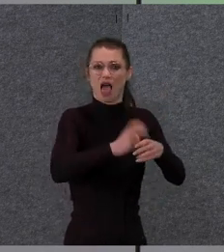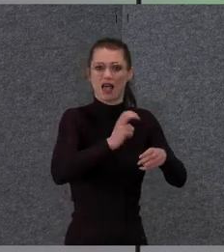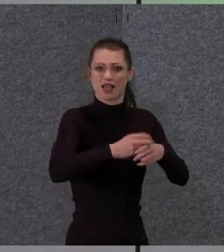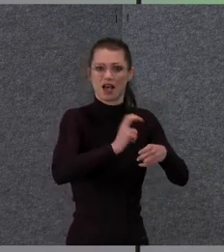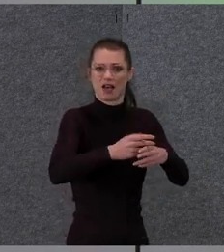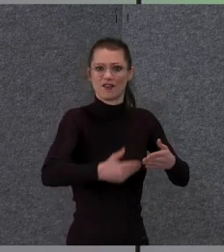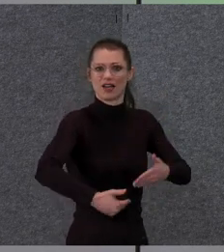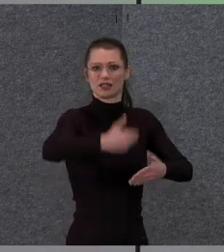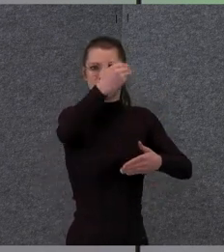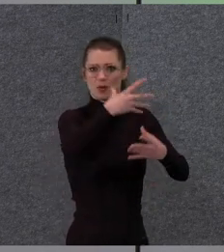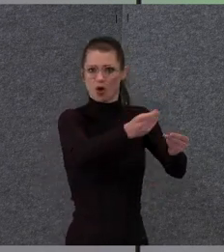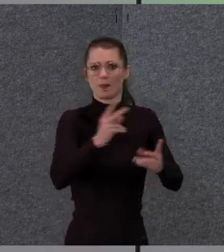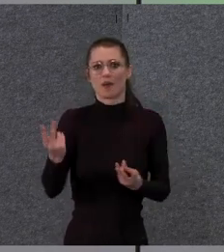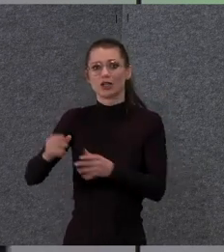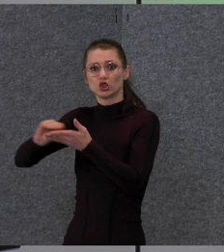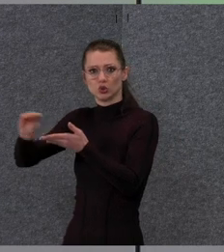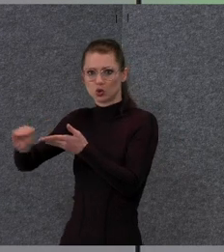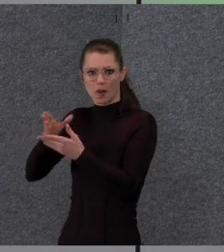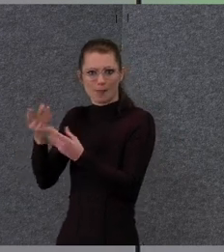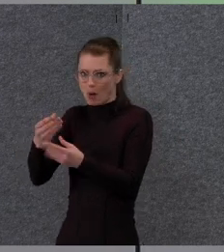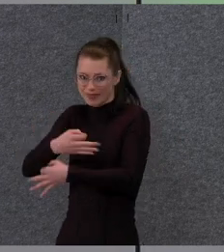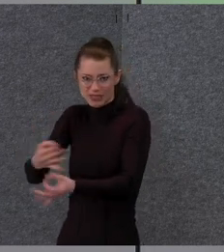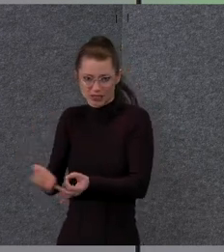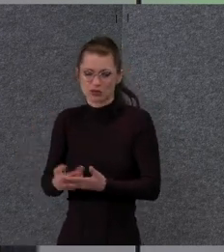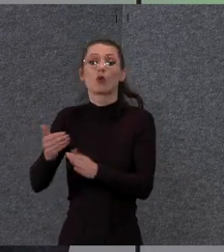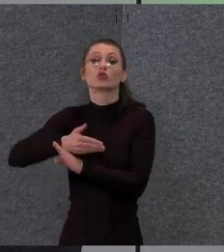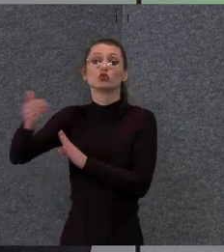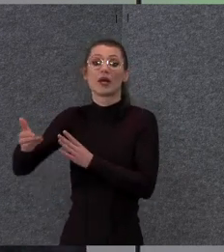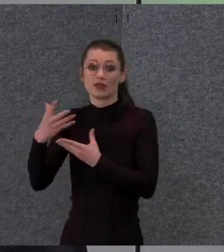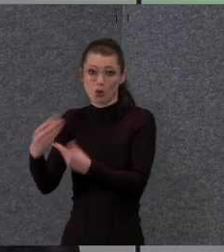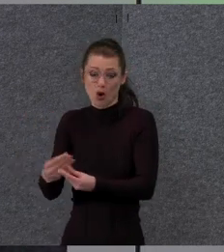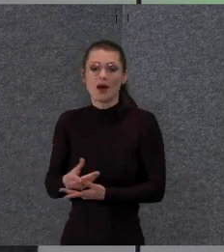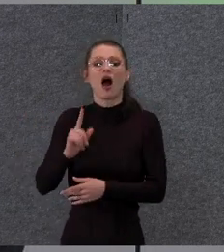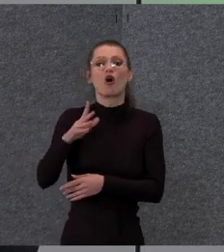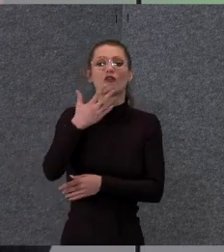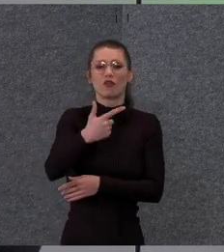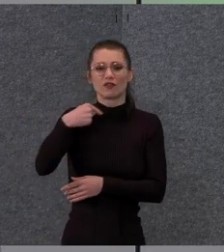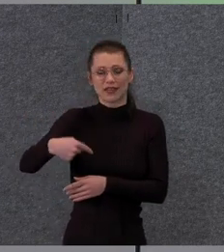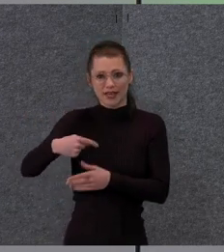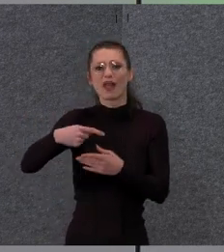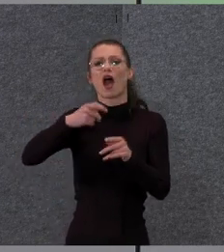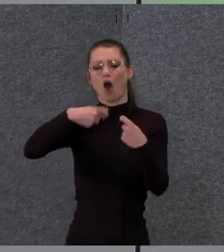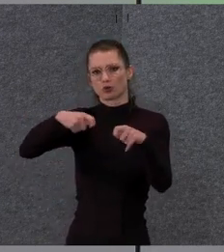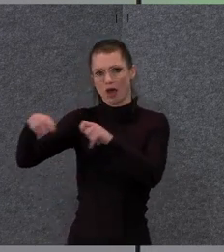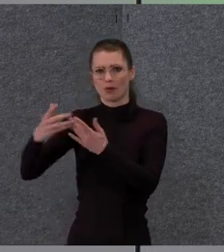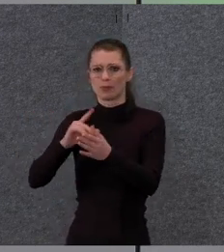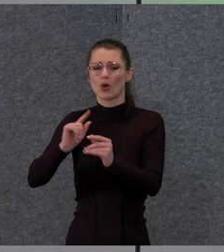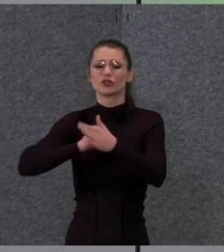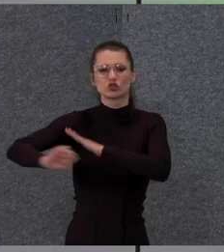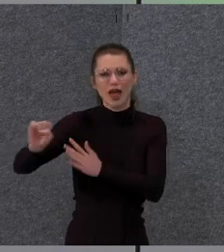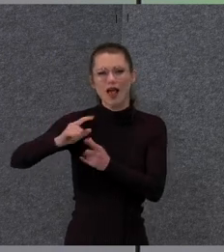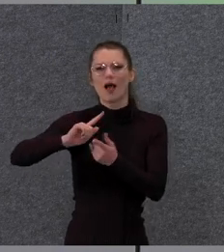hinten runterfallen oder viel zu spät kommen. Nicht besser sieht es in der Luft aus. Der 5G-Ausbau, das schnelle Mobilfunknetz, was wir